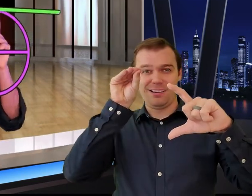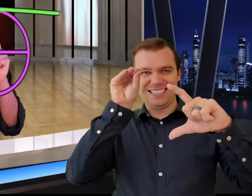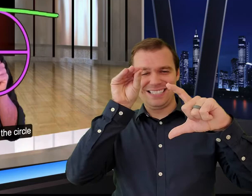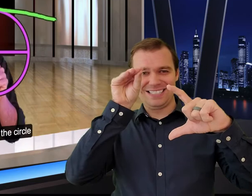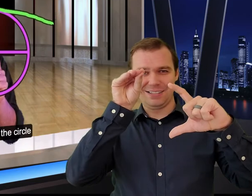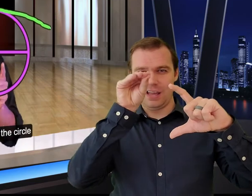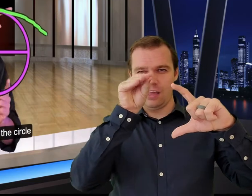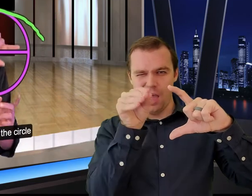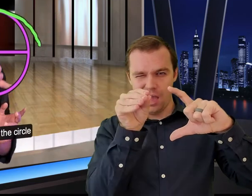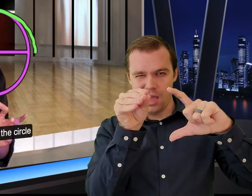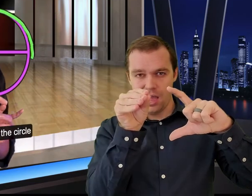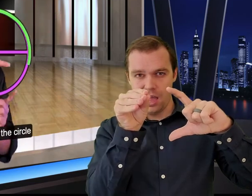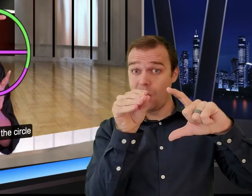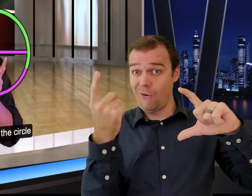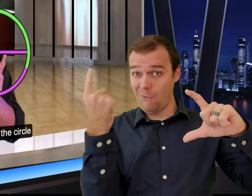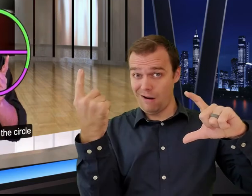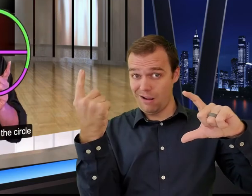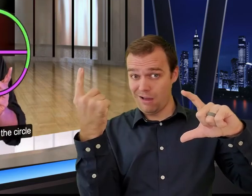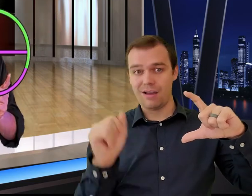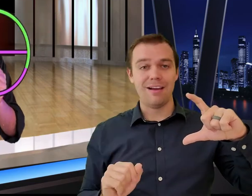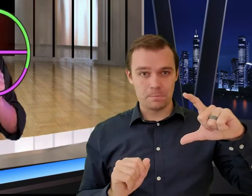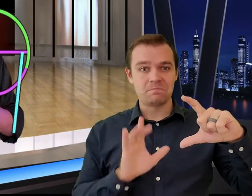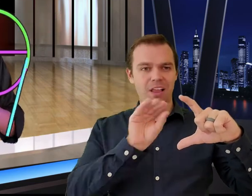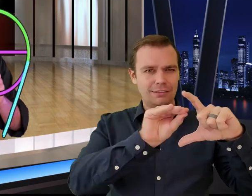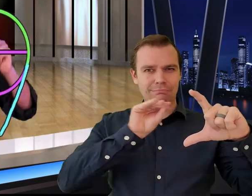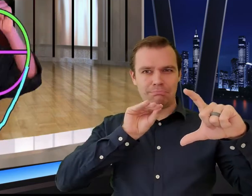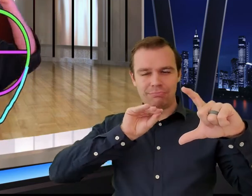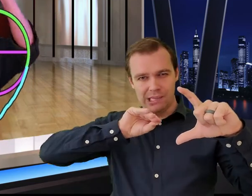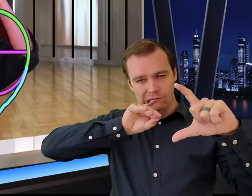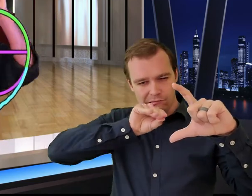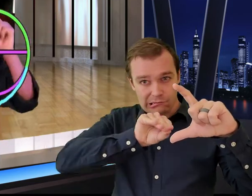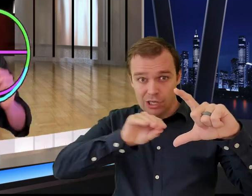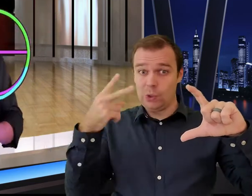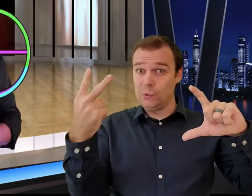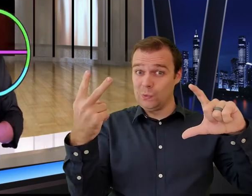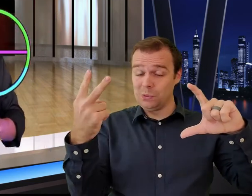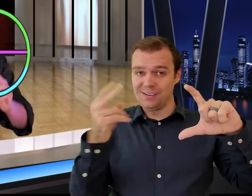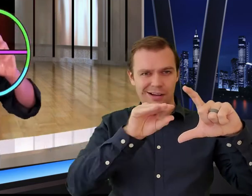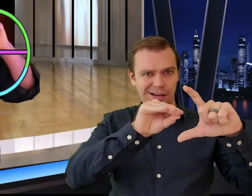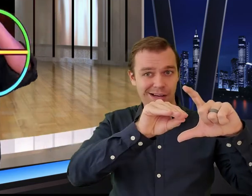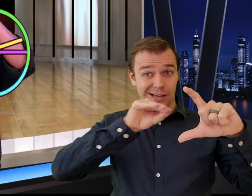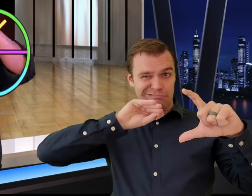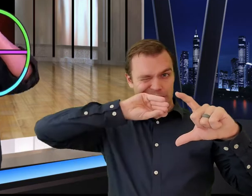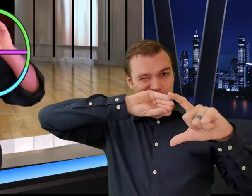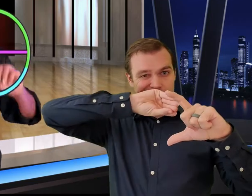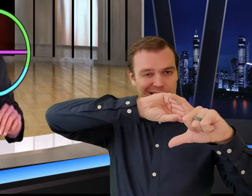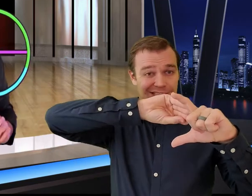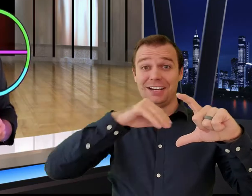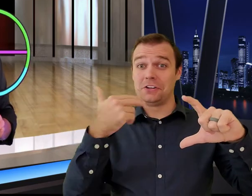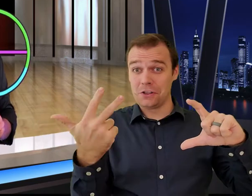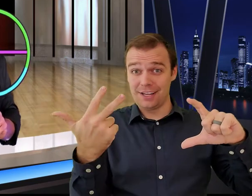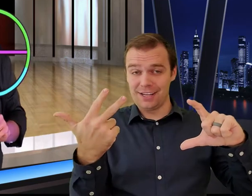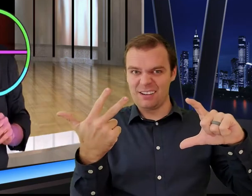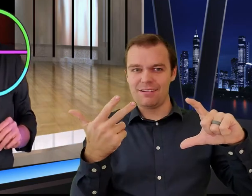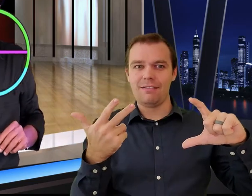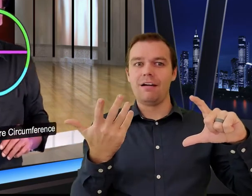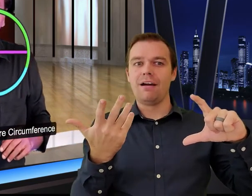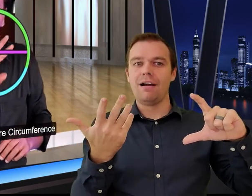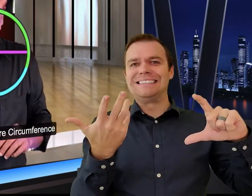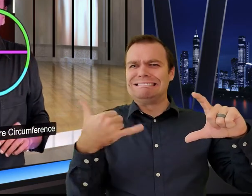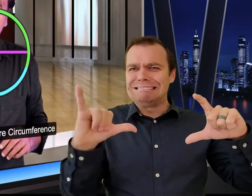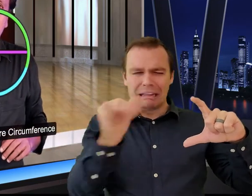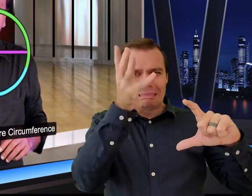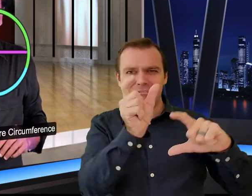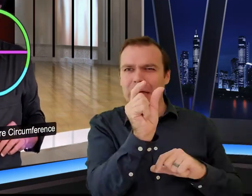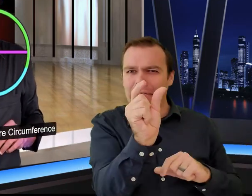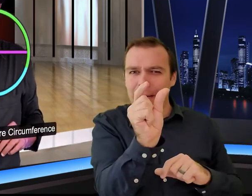मैं सर्कल के ऊपर एक बार, दो बार, तीन बार लगाता हूं, तब